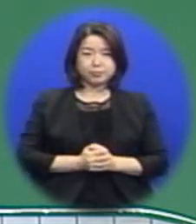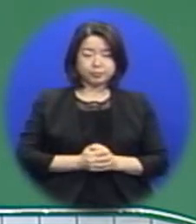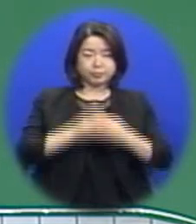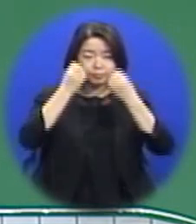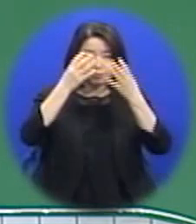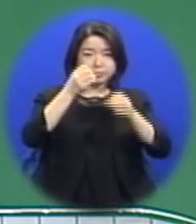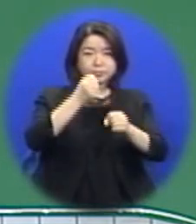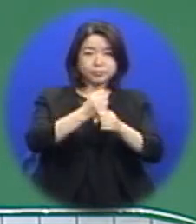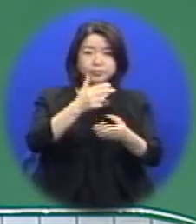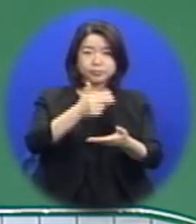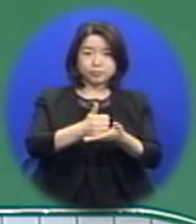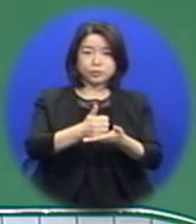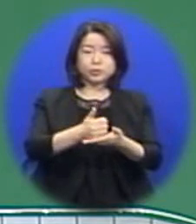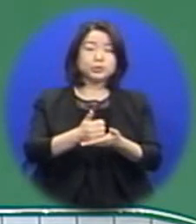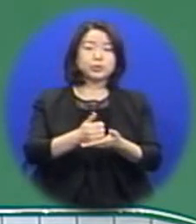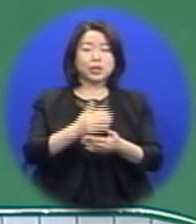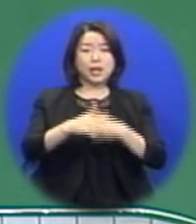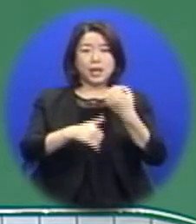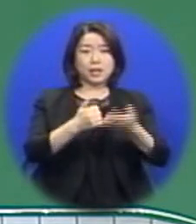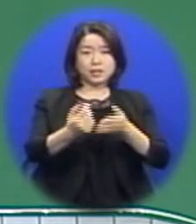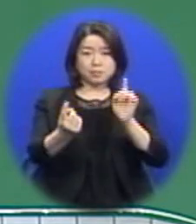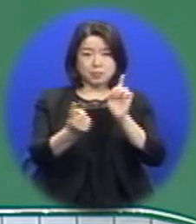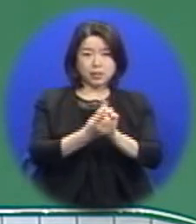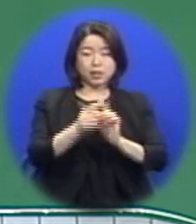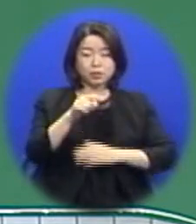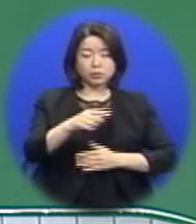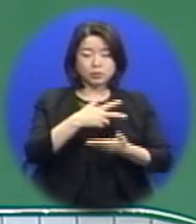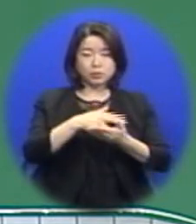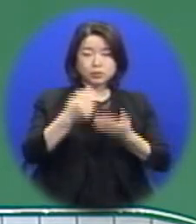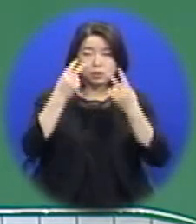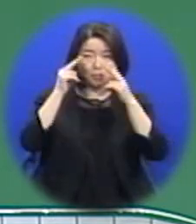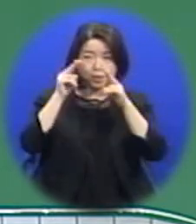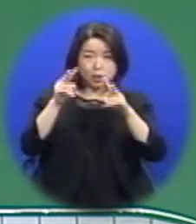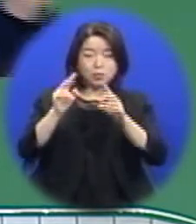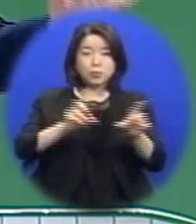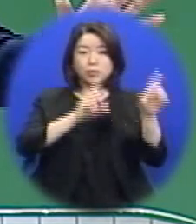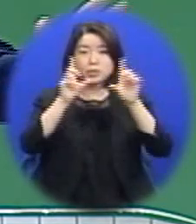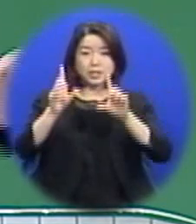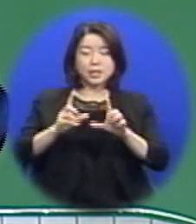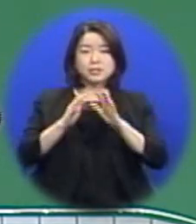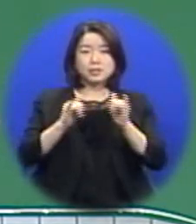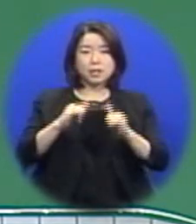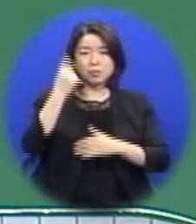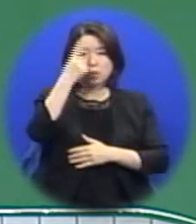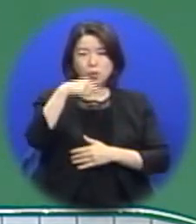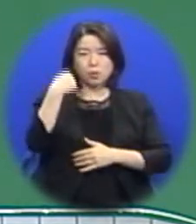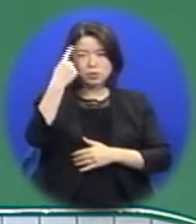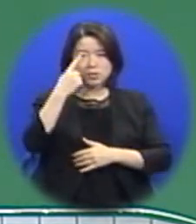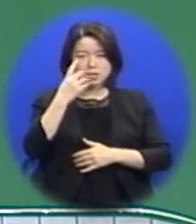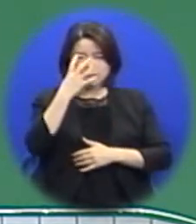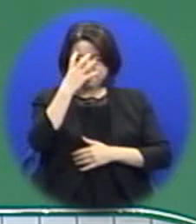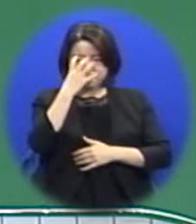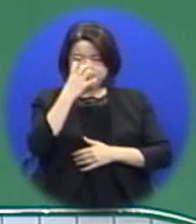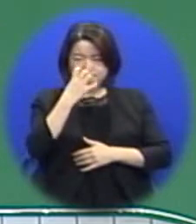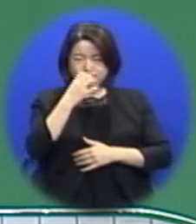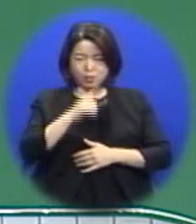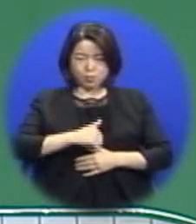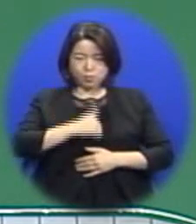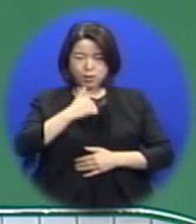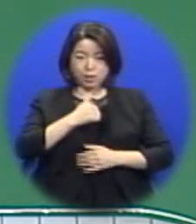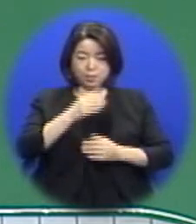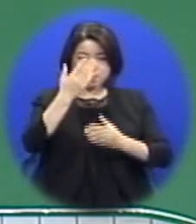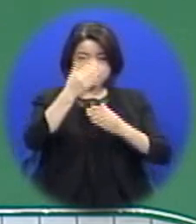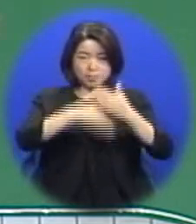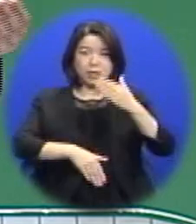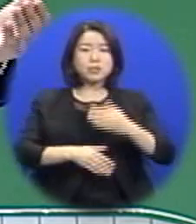창조주 하나님을 만나고 그 주님을 바라보고 사는 사람의 얼굴에는 도끼가 다 빠집니다. 우리가